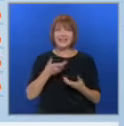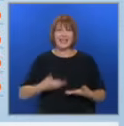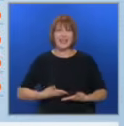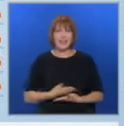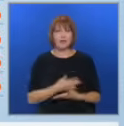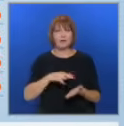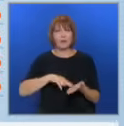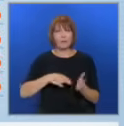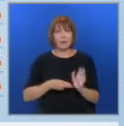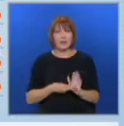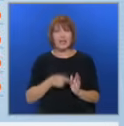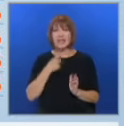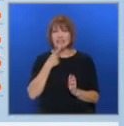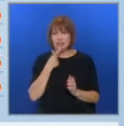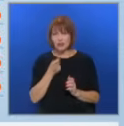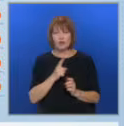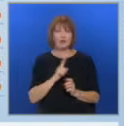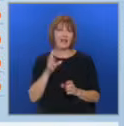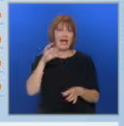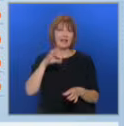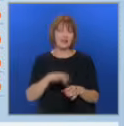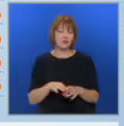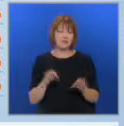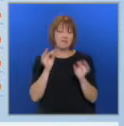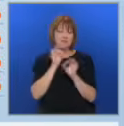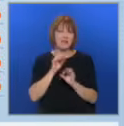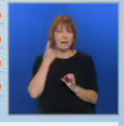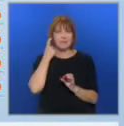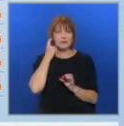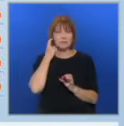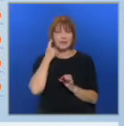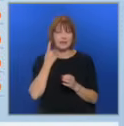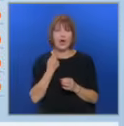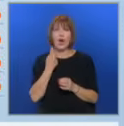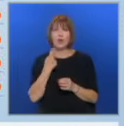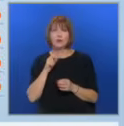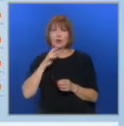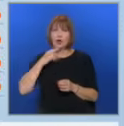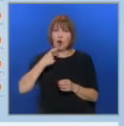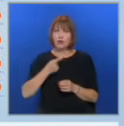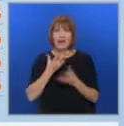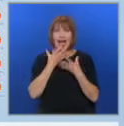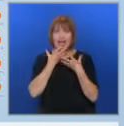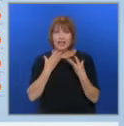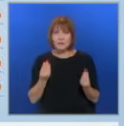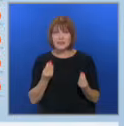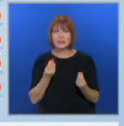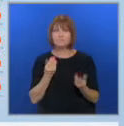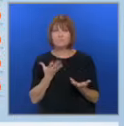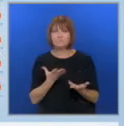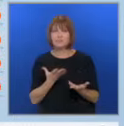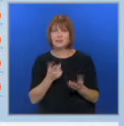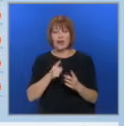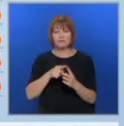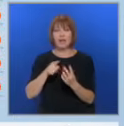интересувам от политиката, защото по принцип не гласувам и няма смисъл. Друга главна категория отговори показва липса на припозната политическа алтернатива за